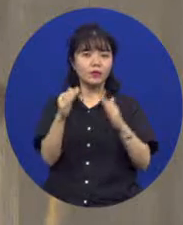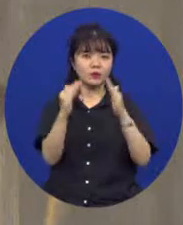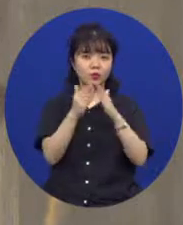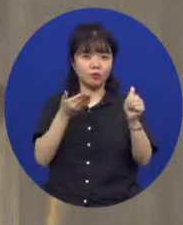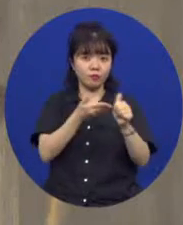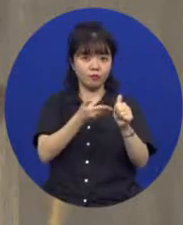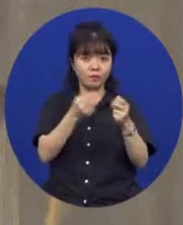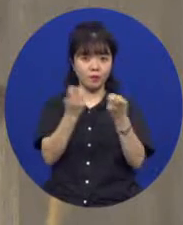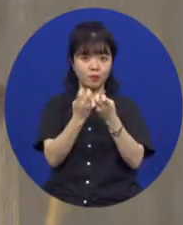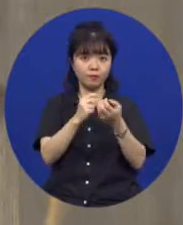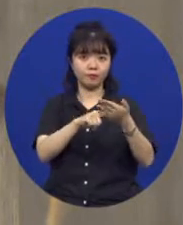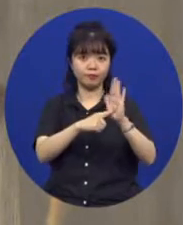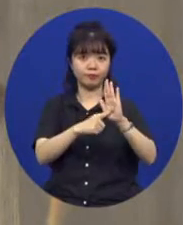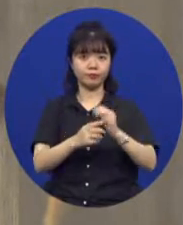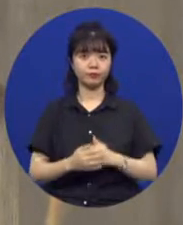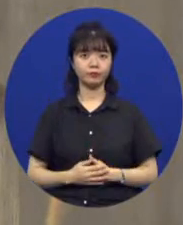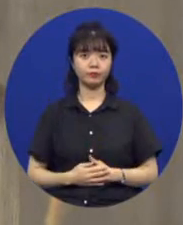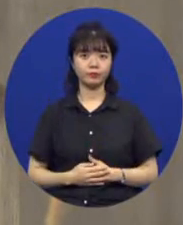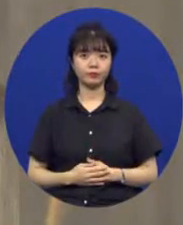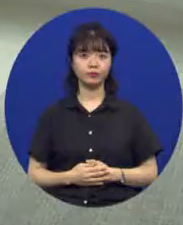공급하는 방안도 제시했습니다